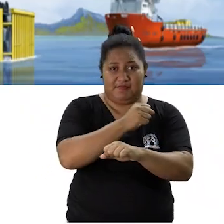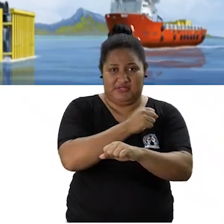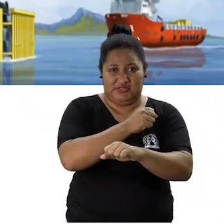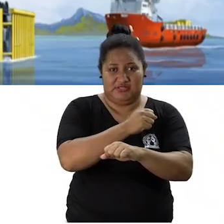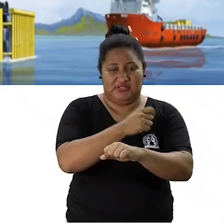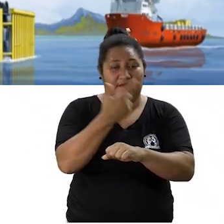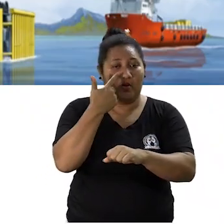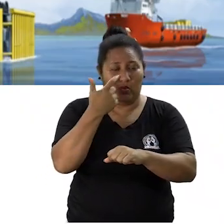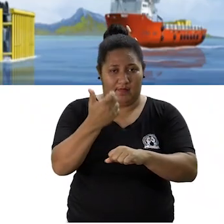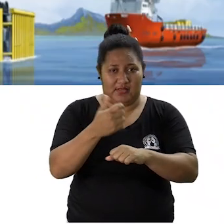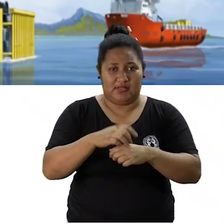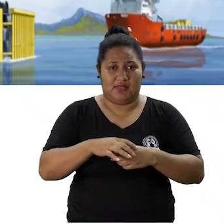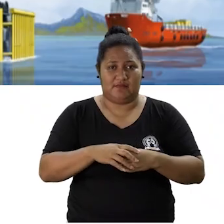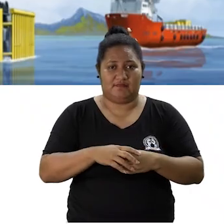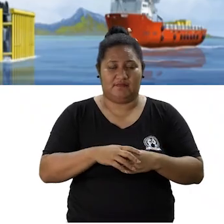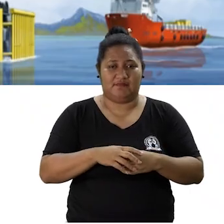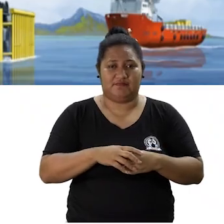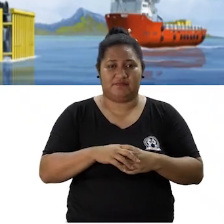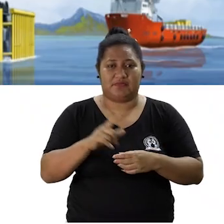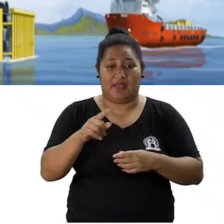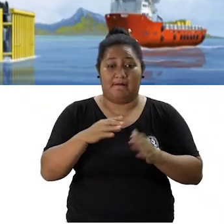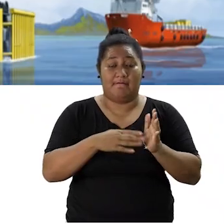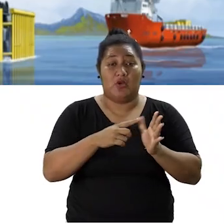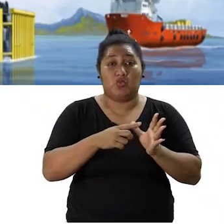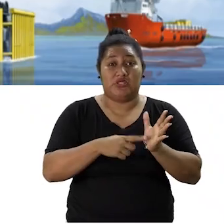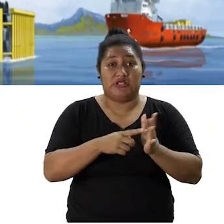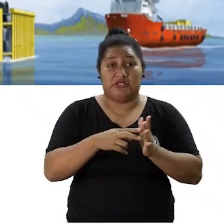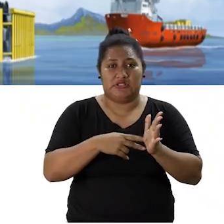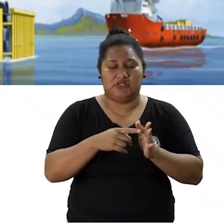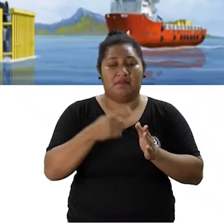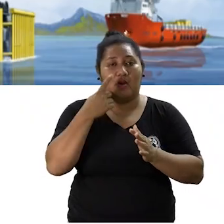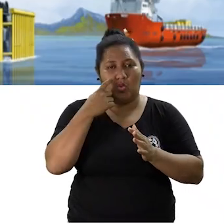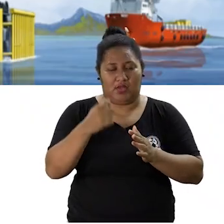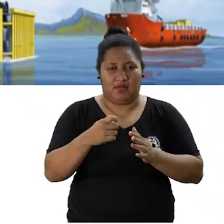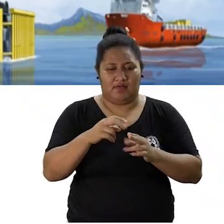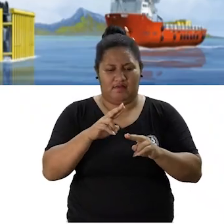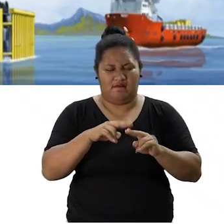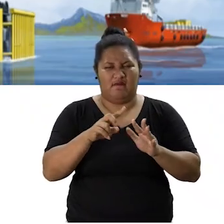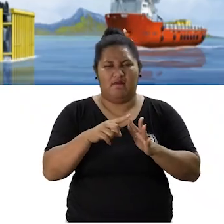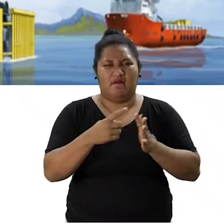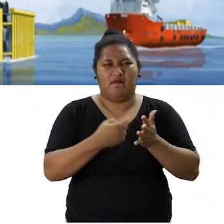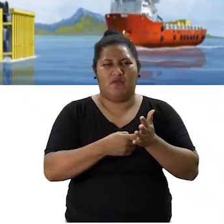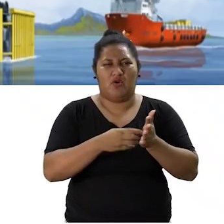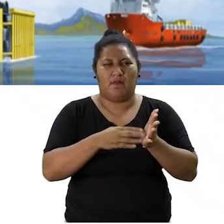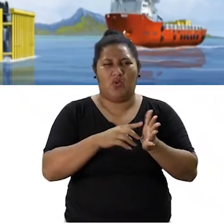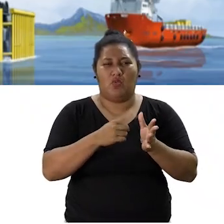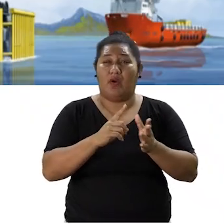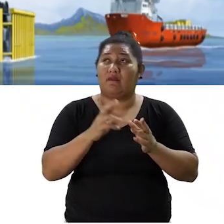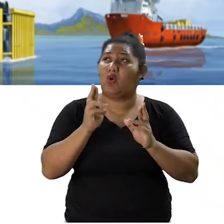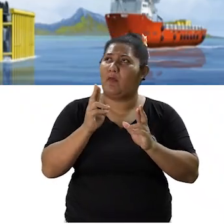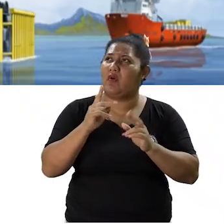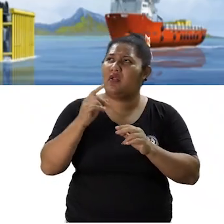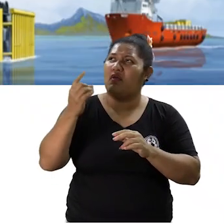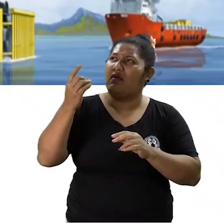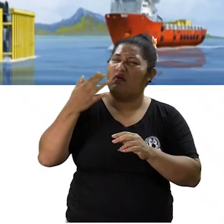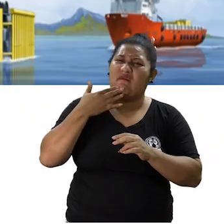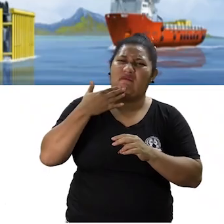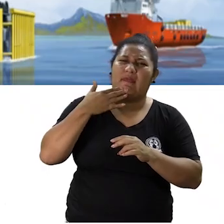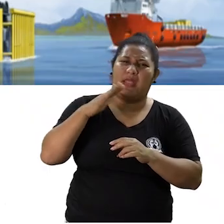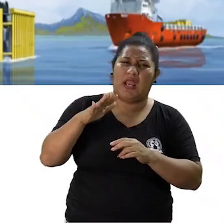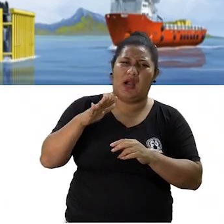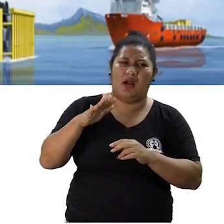sami, ma le marine. So thermal energy, wha mo le vela, o lo wa